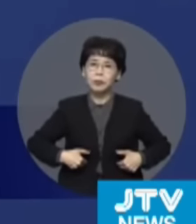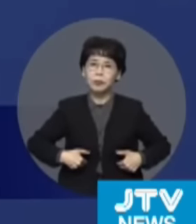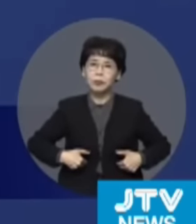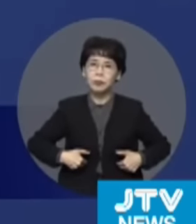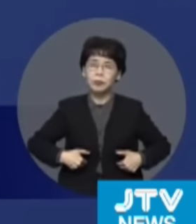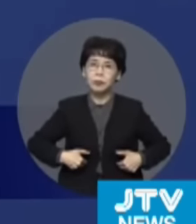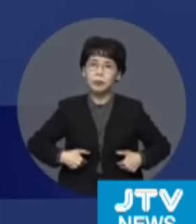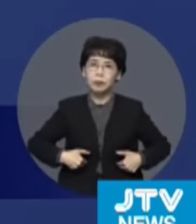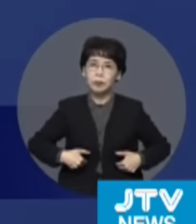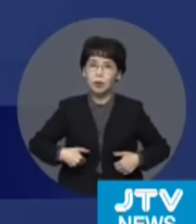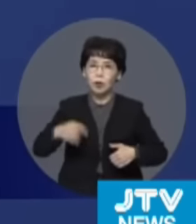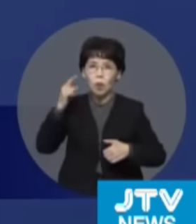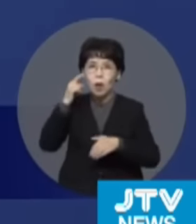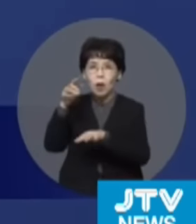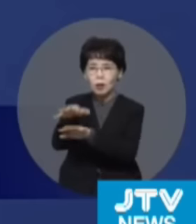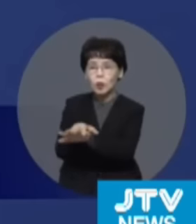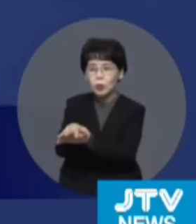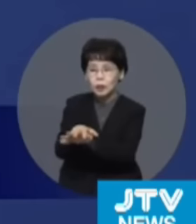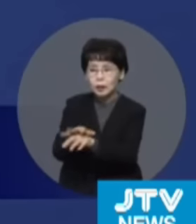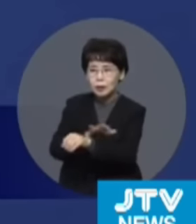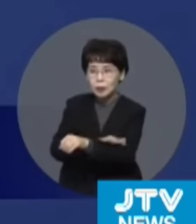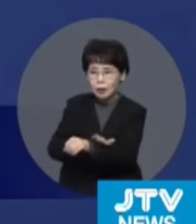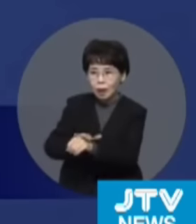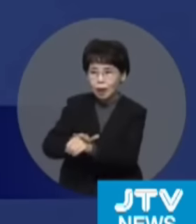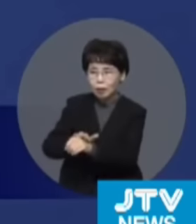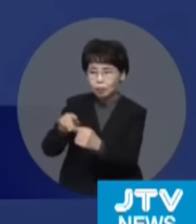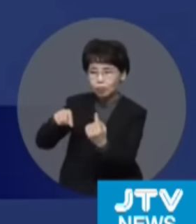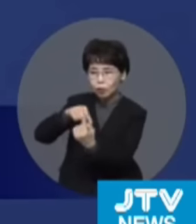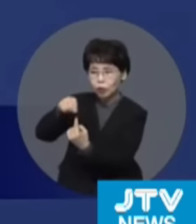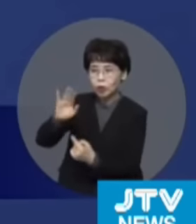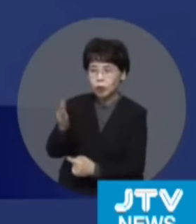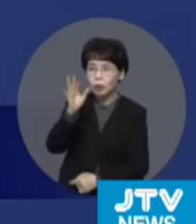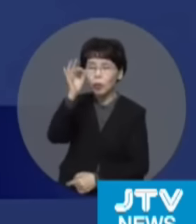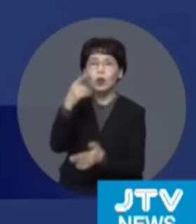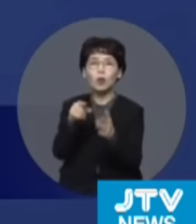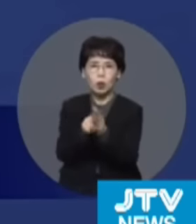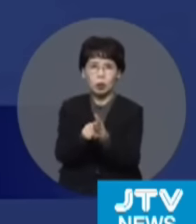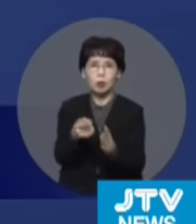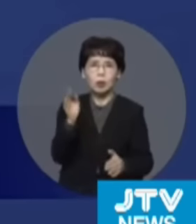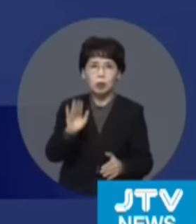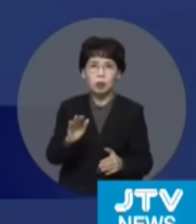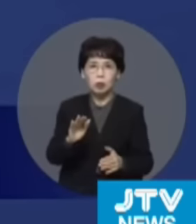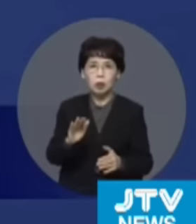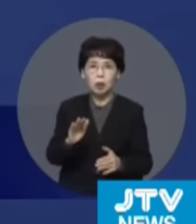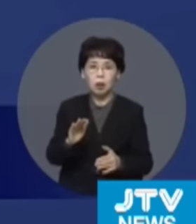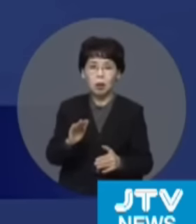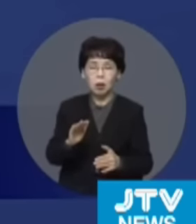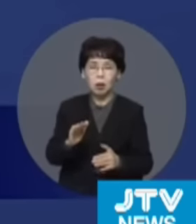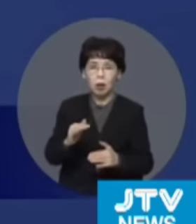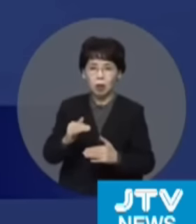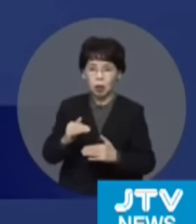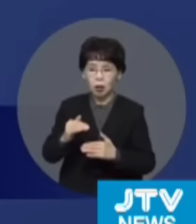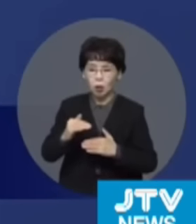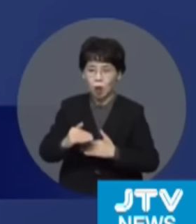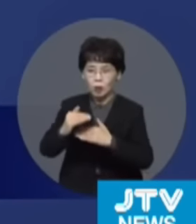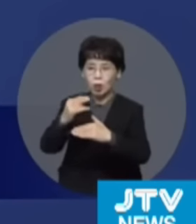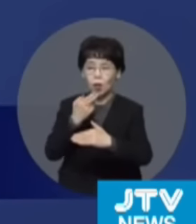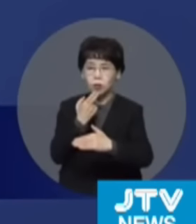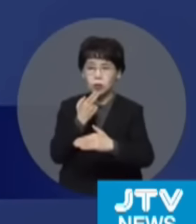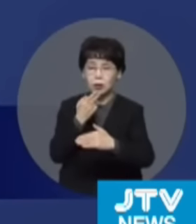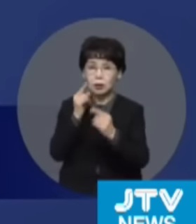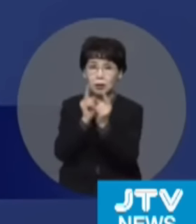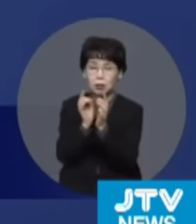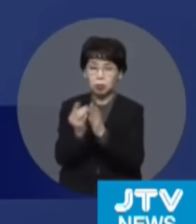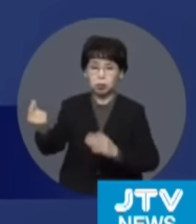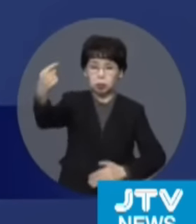잘 돌아가는지를 봐야 되는 그런 면에서의 또 직보는 필요하지만 계통을 밟지 않고 무슨 일을 하는 거에 대해서